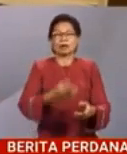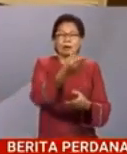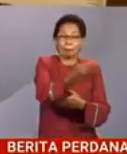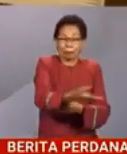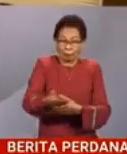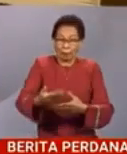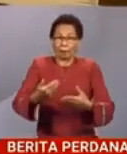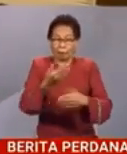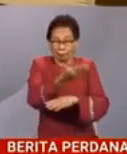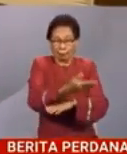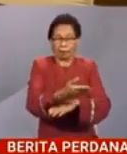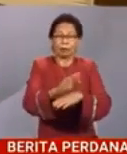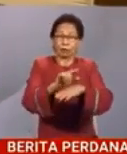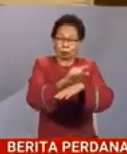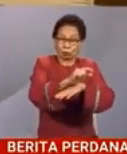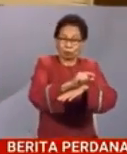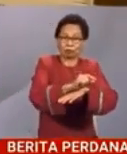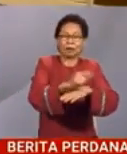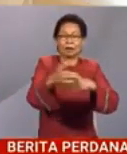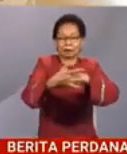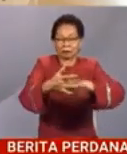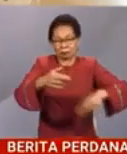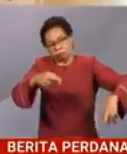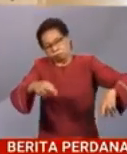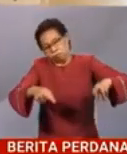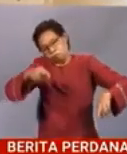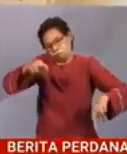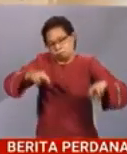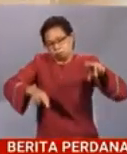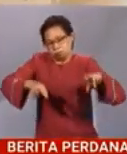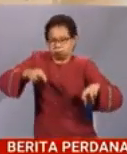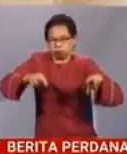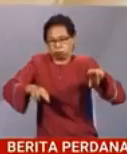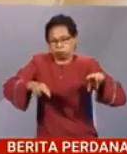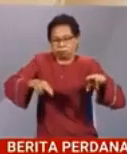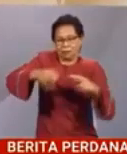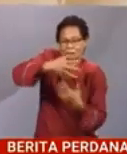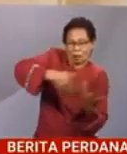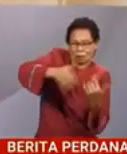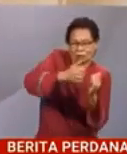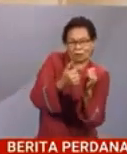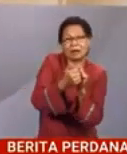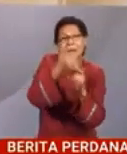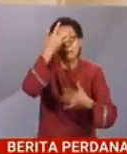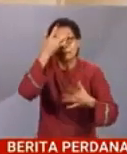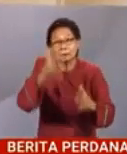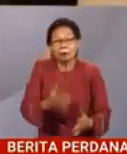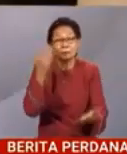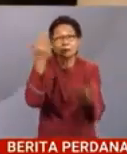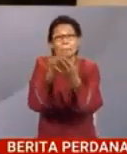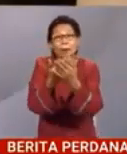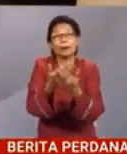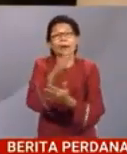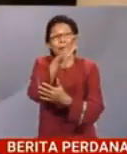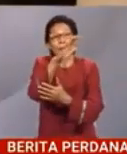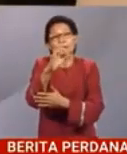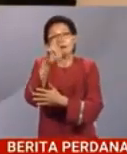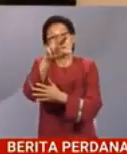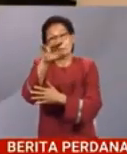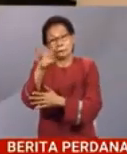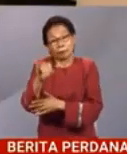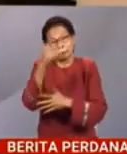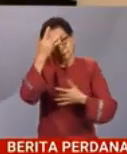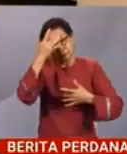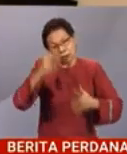yang digunakan, teknologi robotik yang boleh berinteraksi dengan pesakit. Setakat ini,